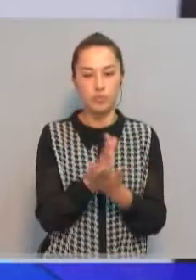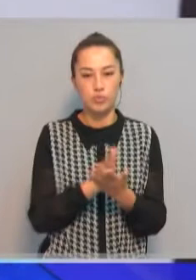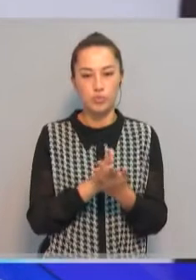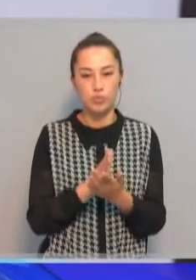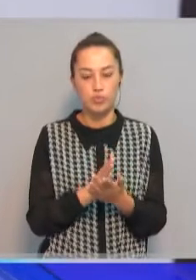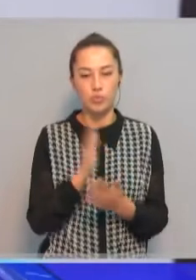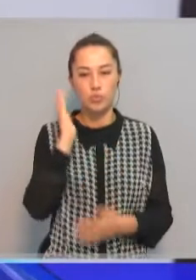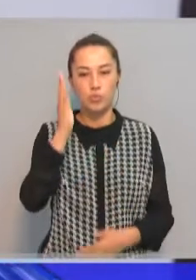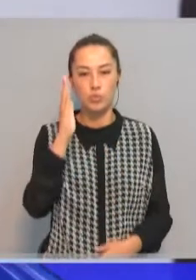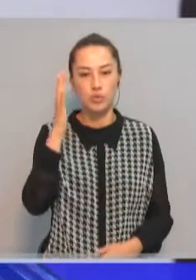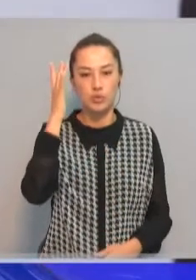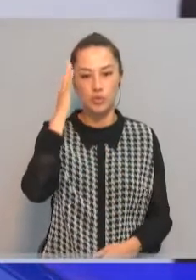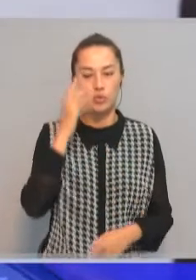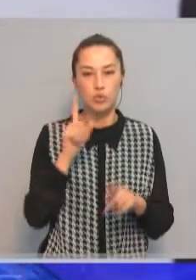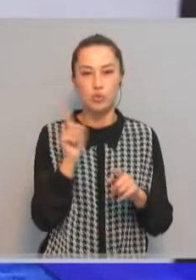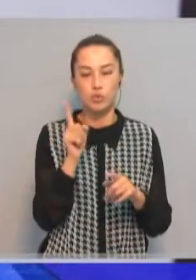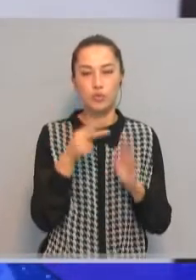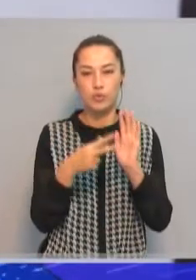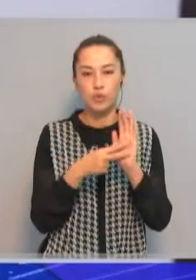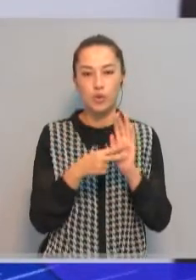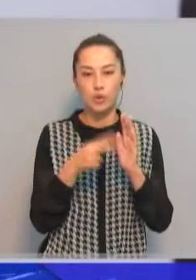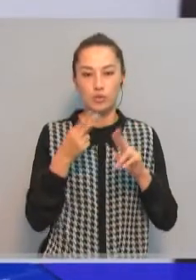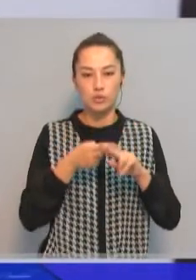Алдағы уақытта тағы да 8